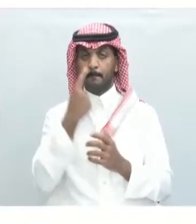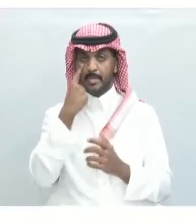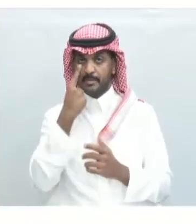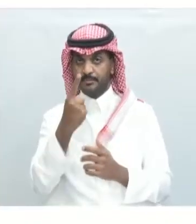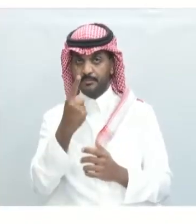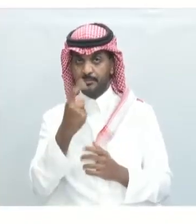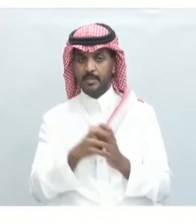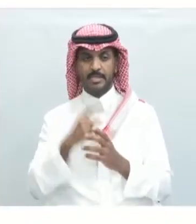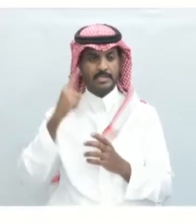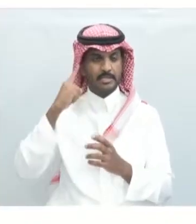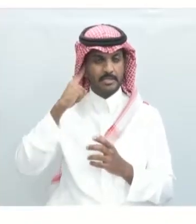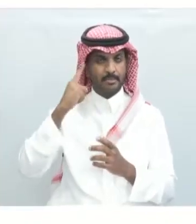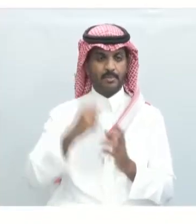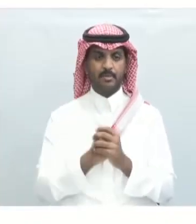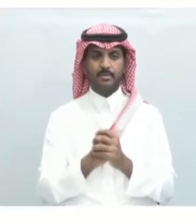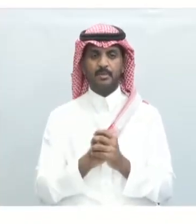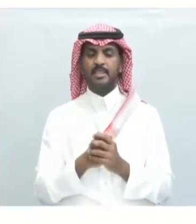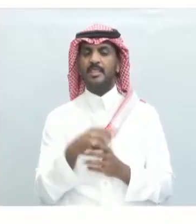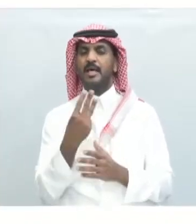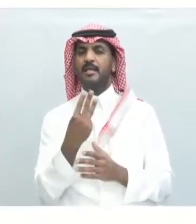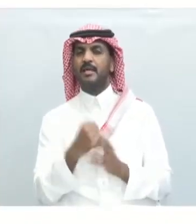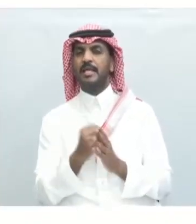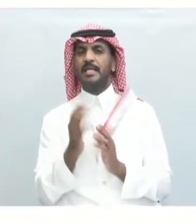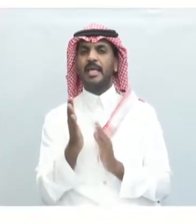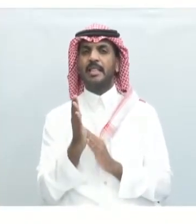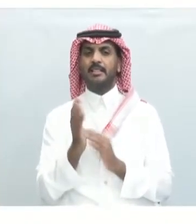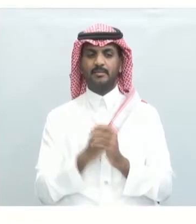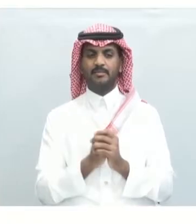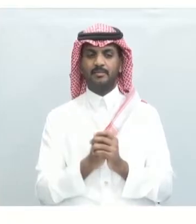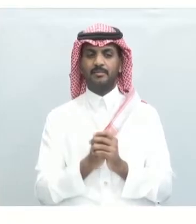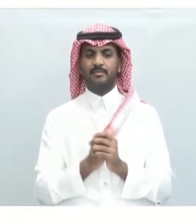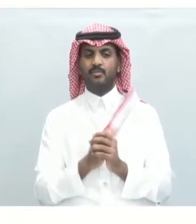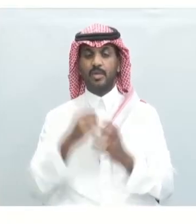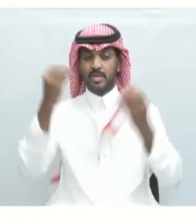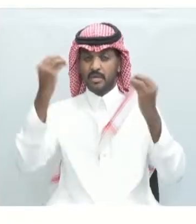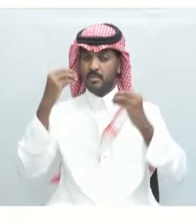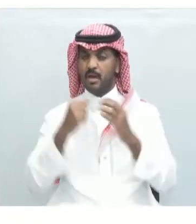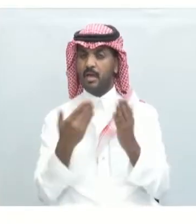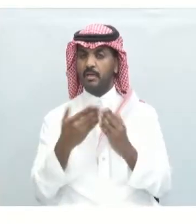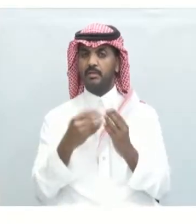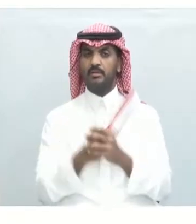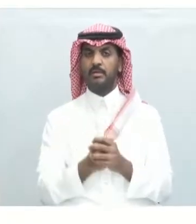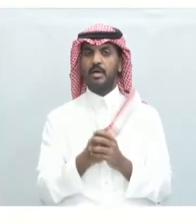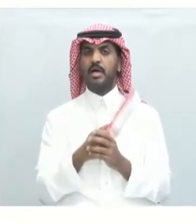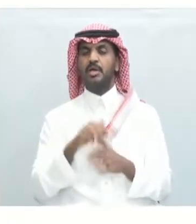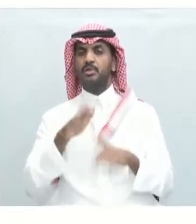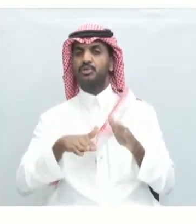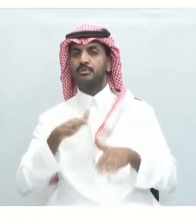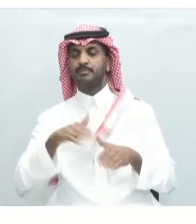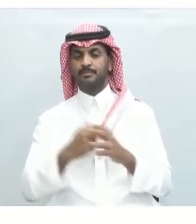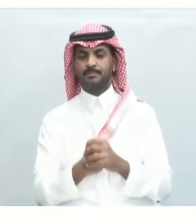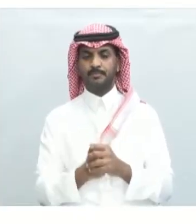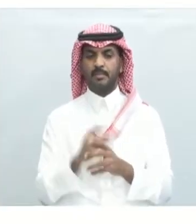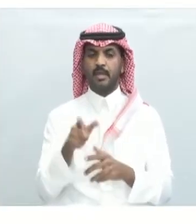نعمه الثانيه نعمه السمع النعمه الثالثه نعمه اليد النعمه الرابعه والاخيره نعمه الرجل هذه